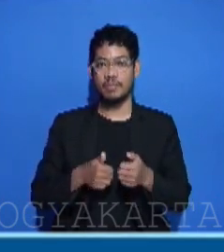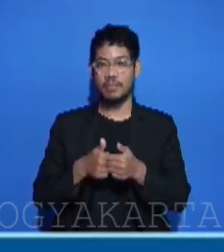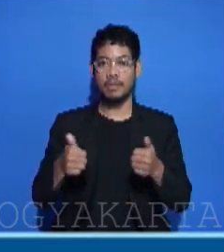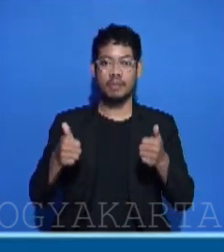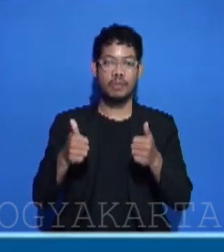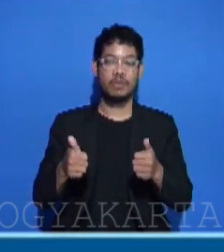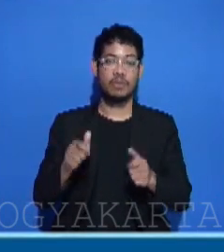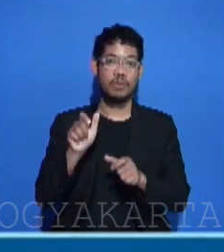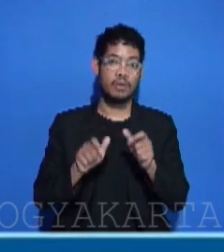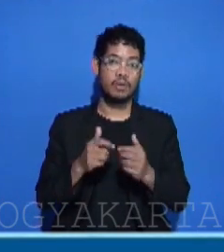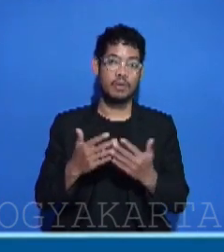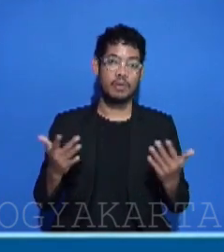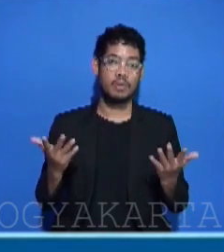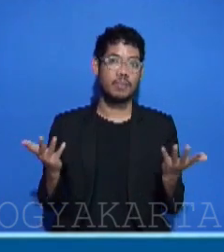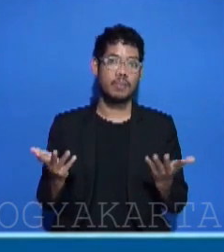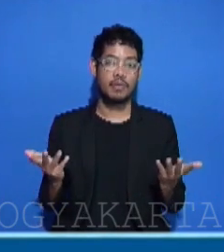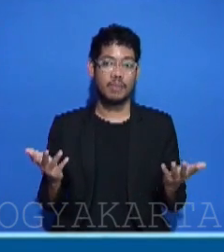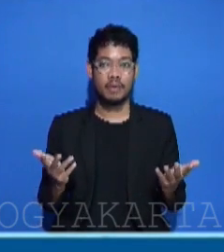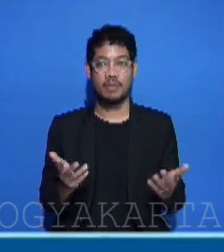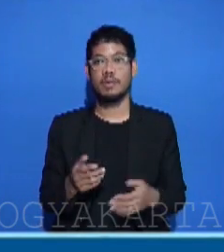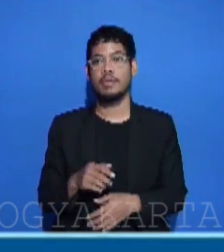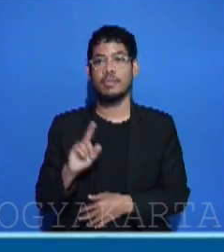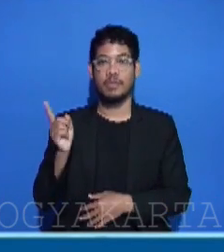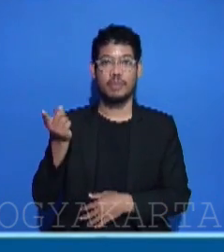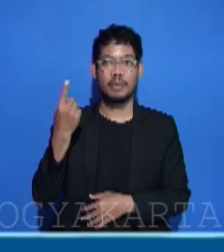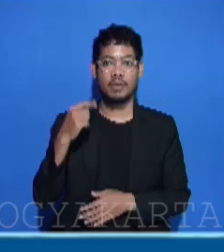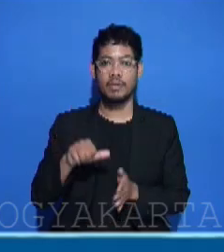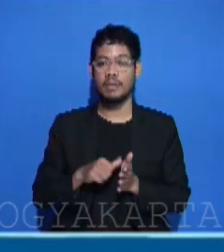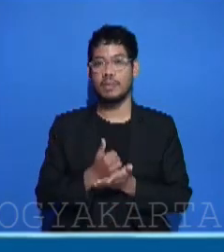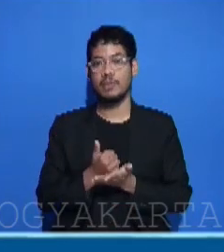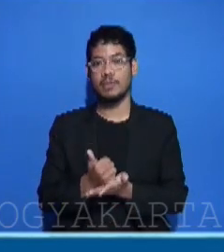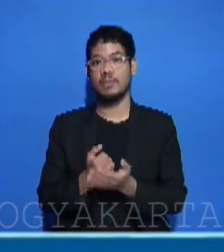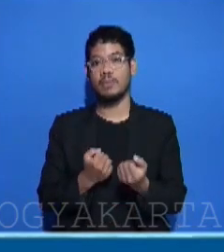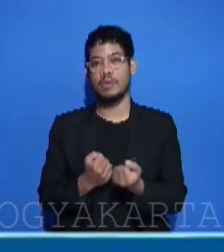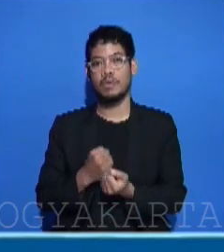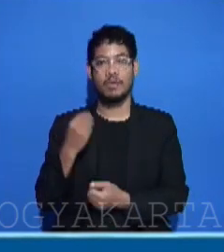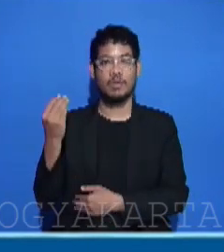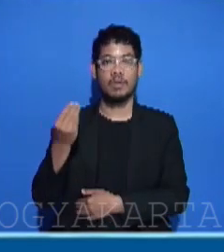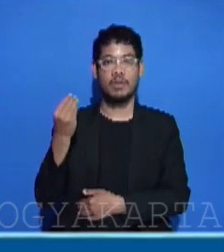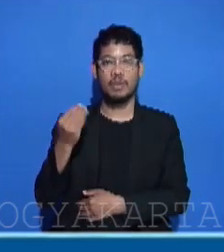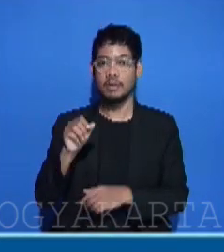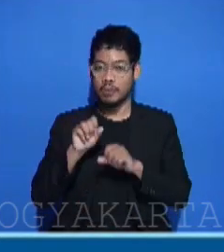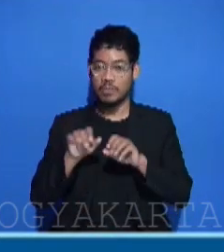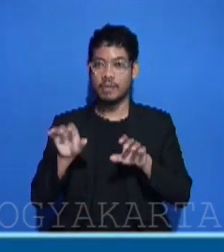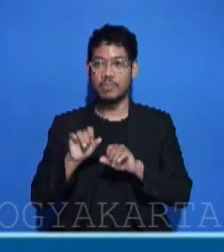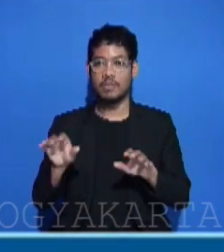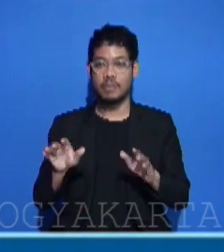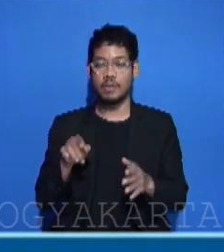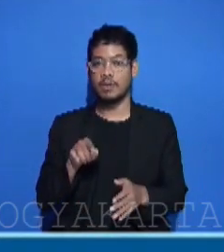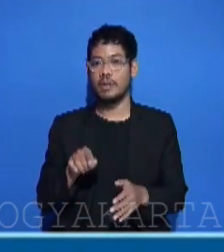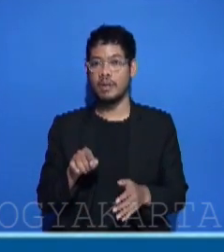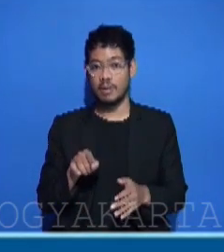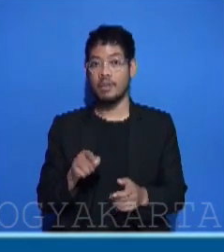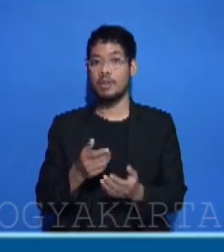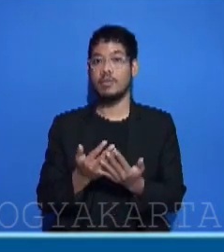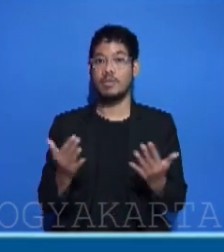ugi gadah kekajengan supados pemerintah asung pambiyantu, supados wisata ingkang dipun kemonah dening warga saged pulih kados wingi